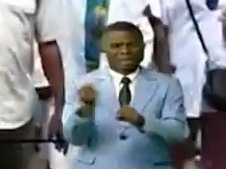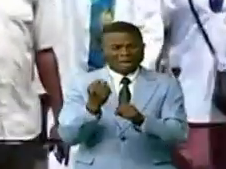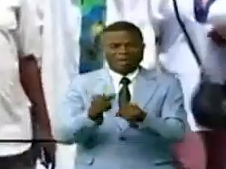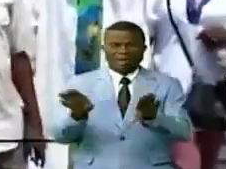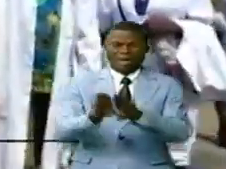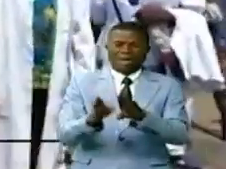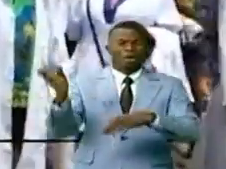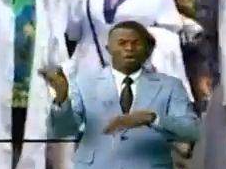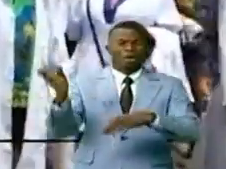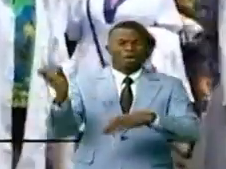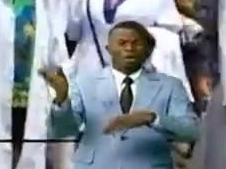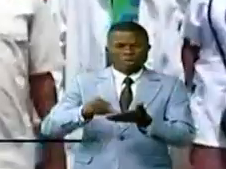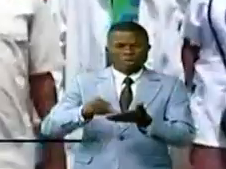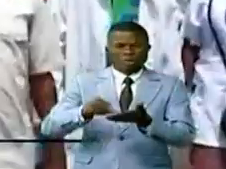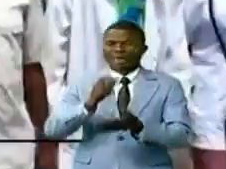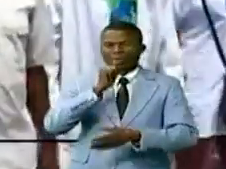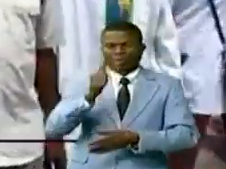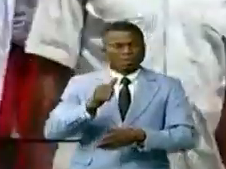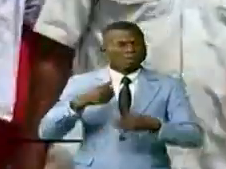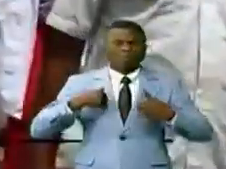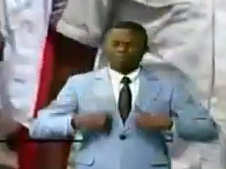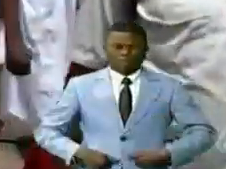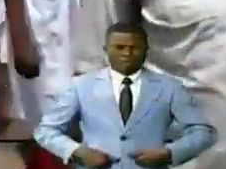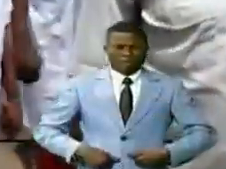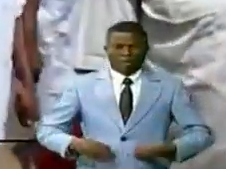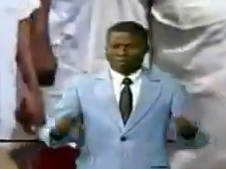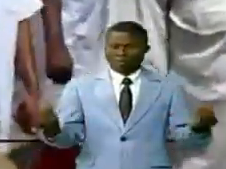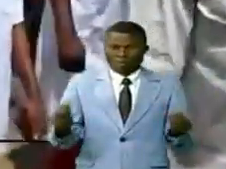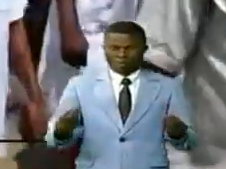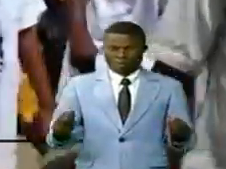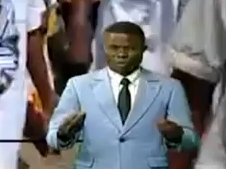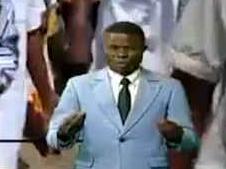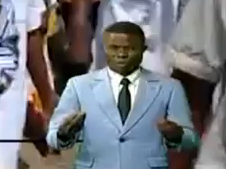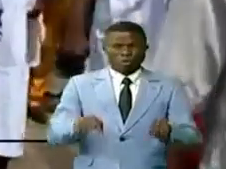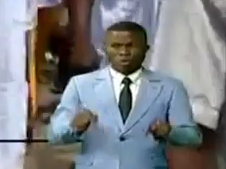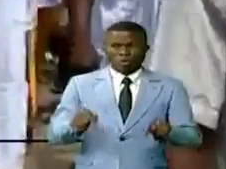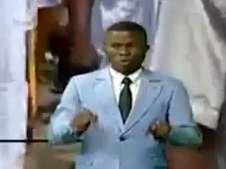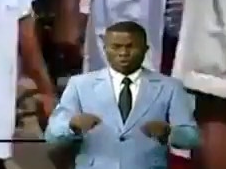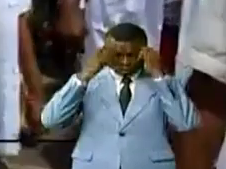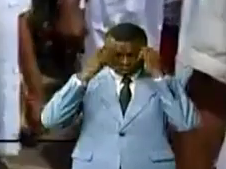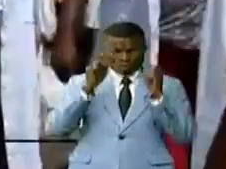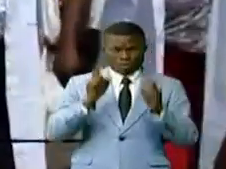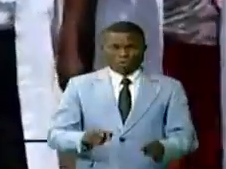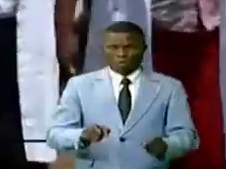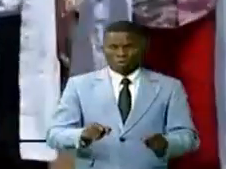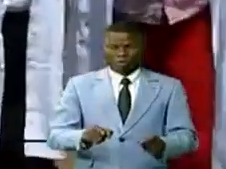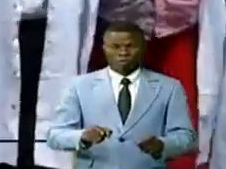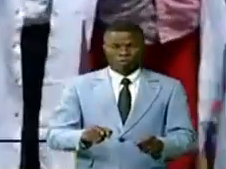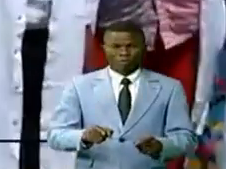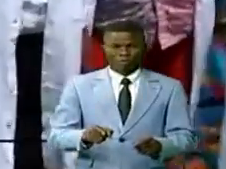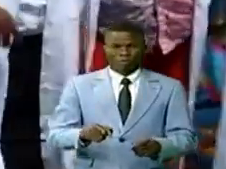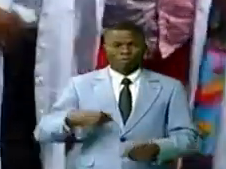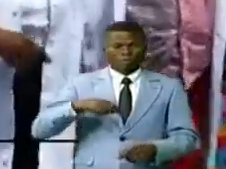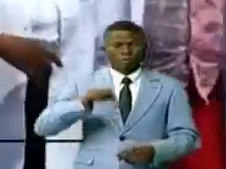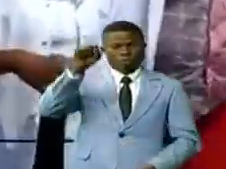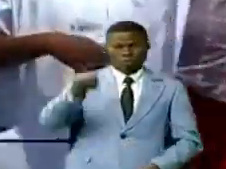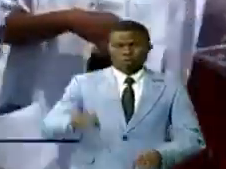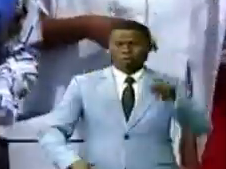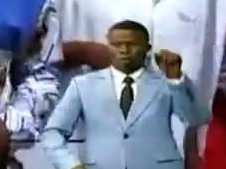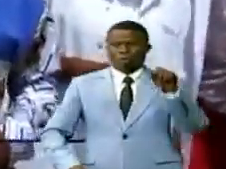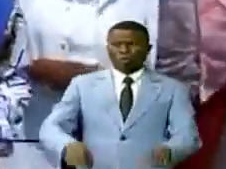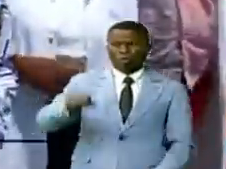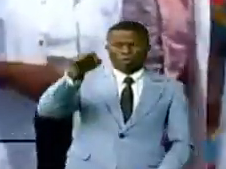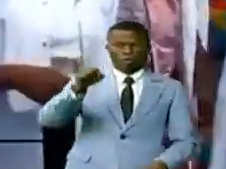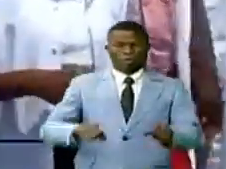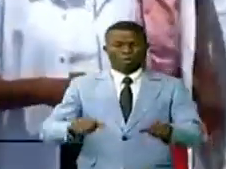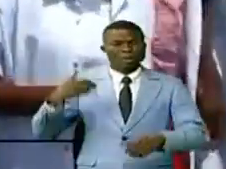pour laquelle on a dit trop c'est trop. C'est pourquoi aujourd'hui on a dit qu'on marche pour que